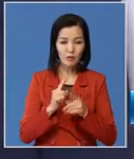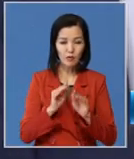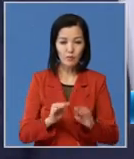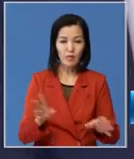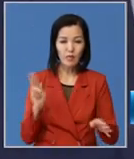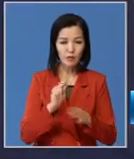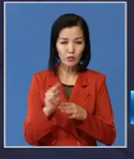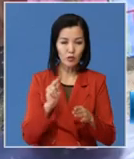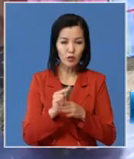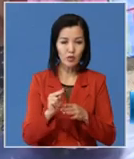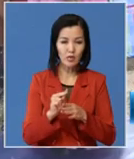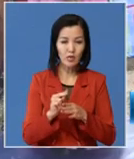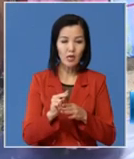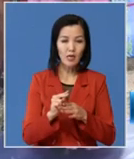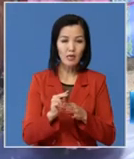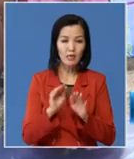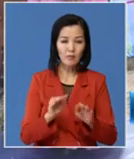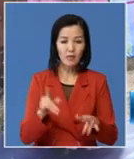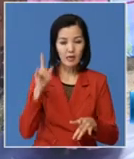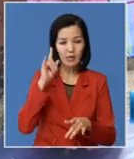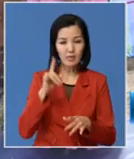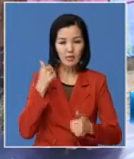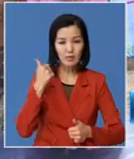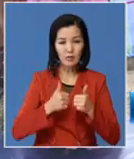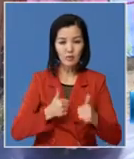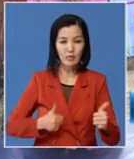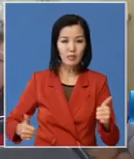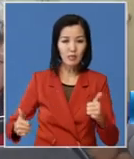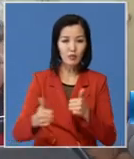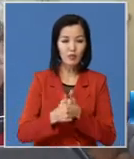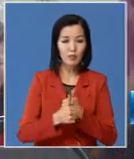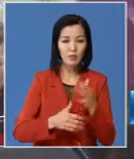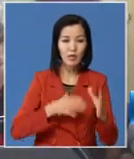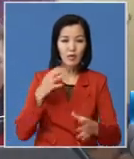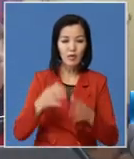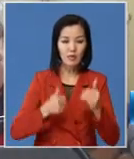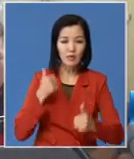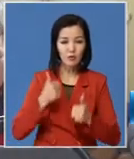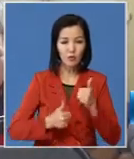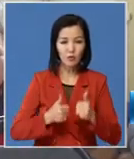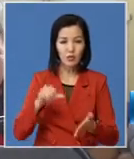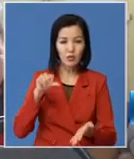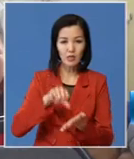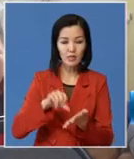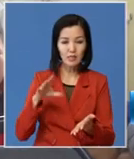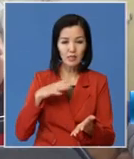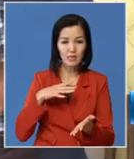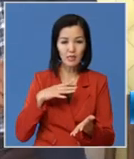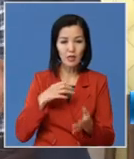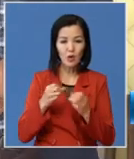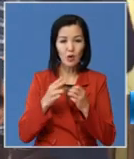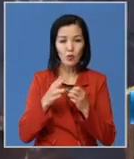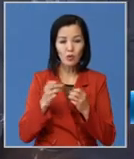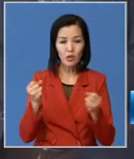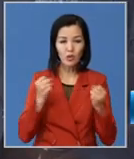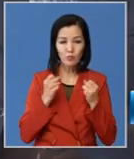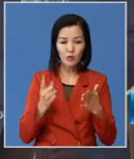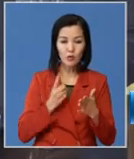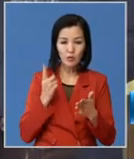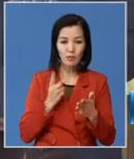жуық бала тәрбиеленіп жатыр. Жеткіншектер оқу тәрбиемен қатар осы мекеме қабырғасындағы үйірмелерге де қатысады. Яғни сурет салу,